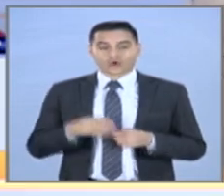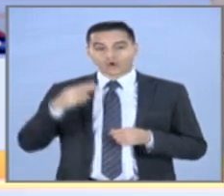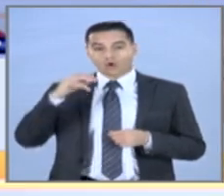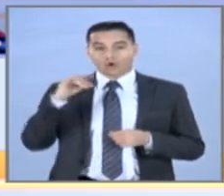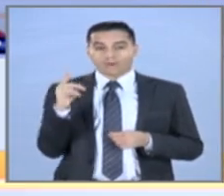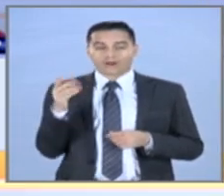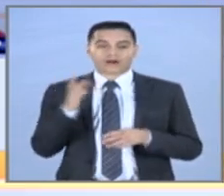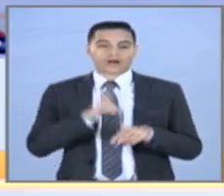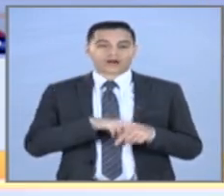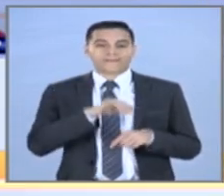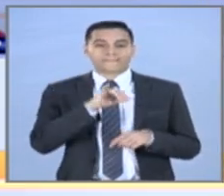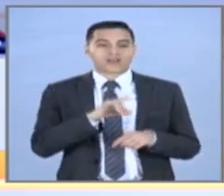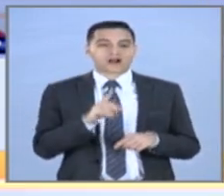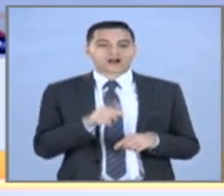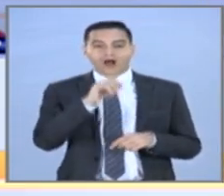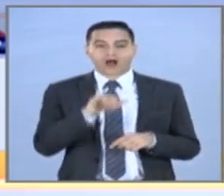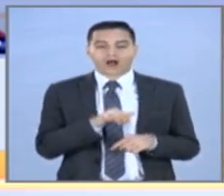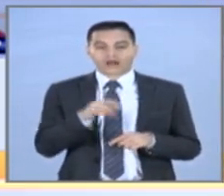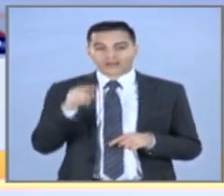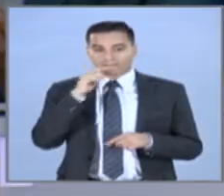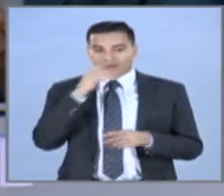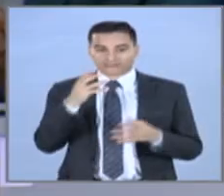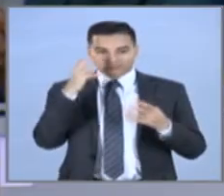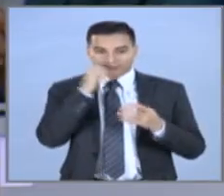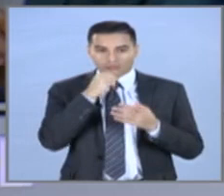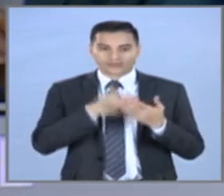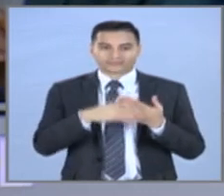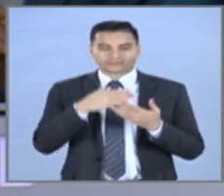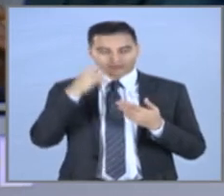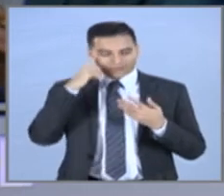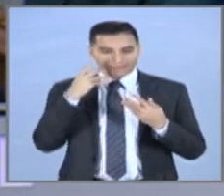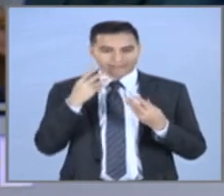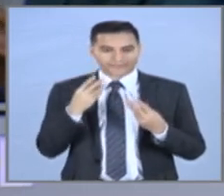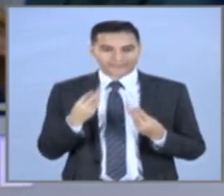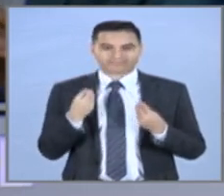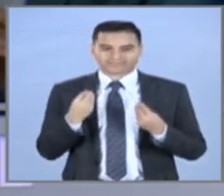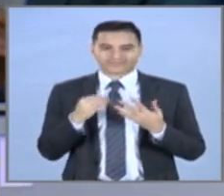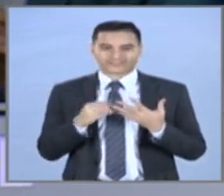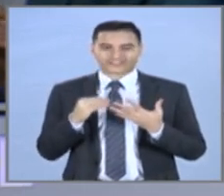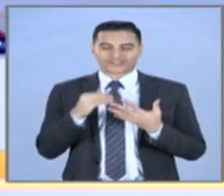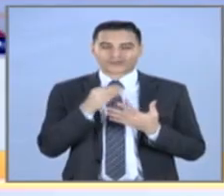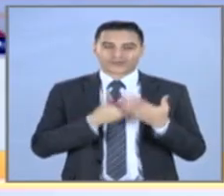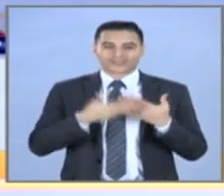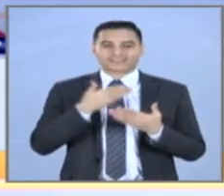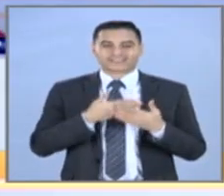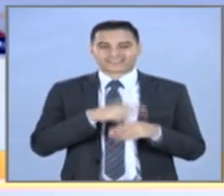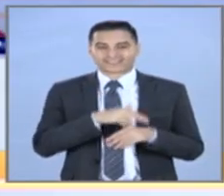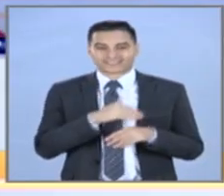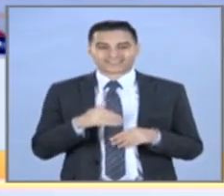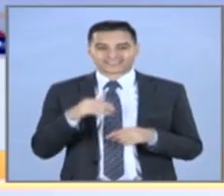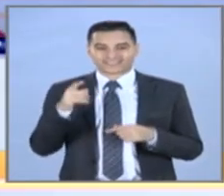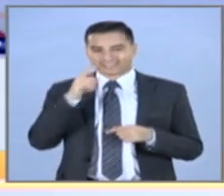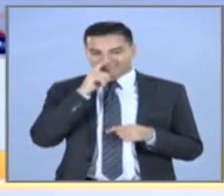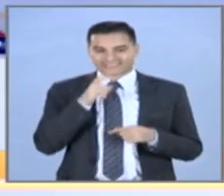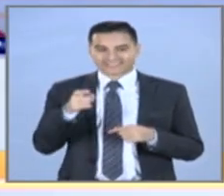عمر وميراي، ميراي وعمر. ميراي هتروح تسمعي أغنية تهدي أعصابك، وإن شكلك متوترة وقلقانة كده يا كرولوس،